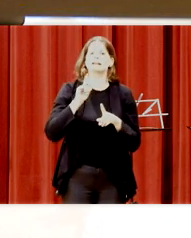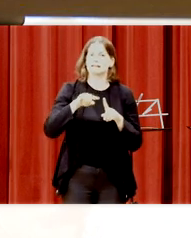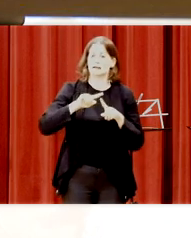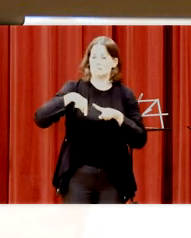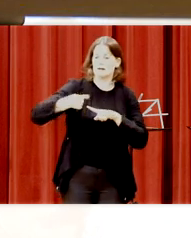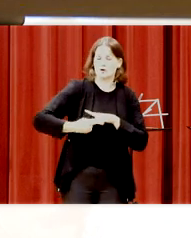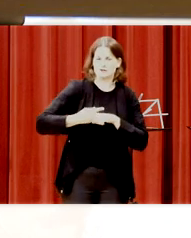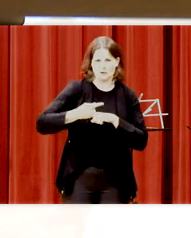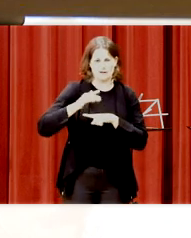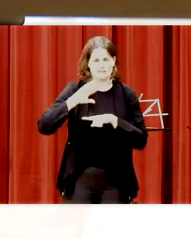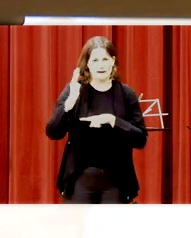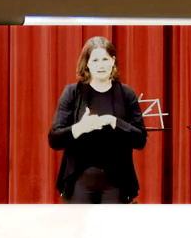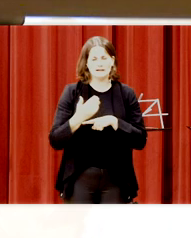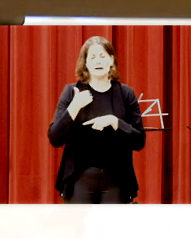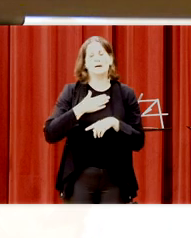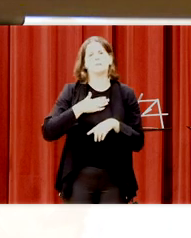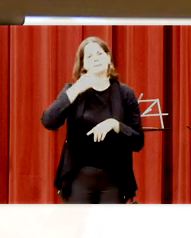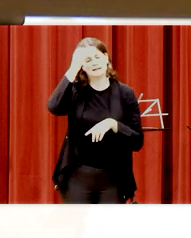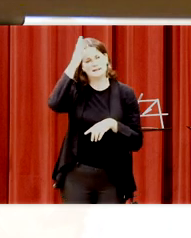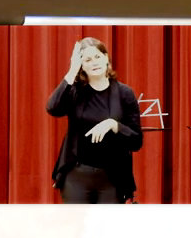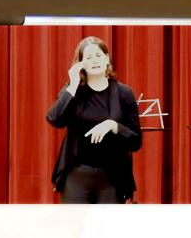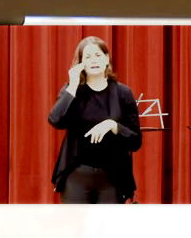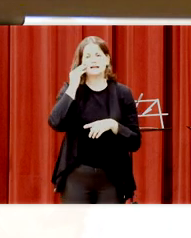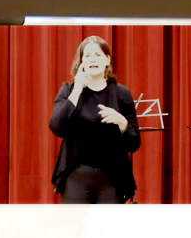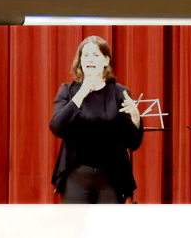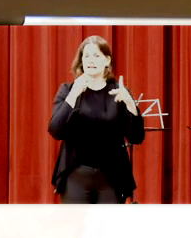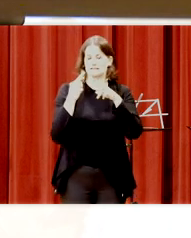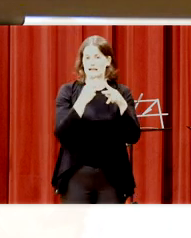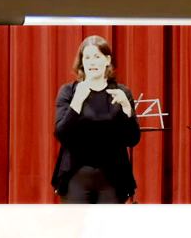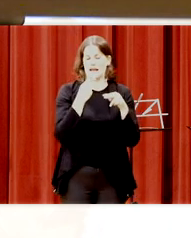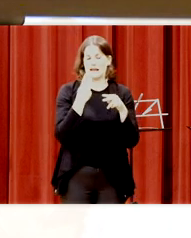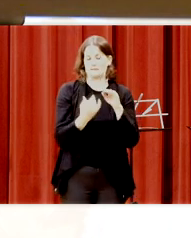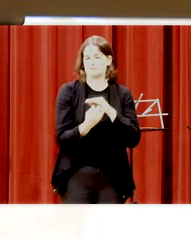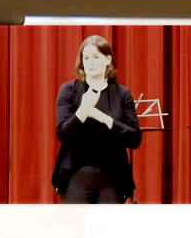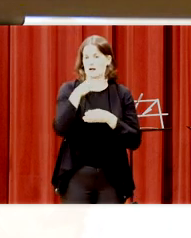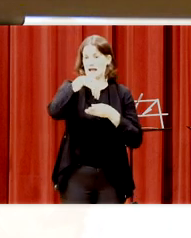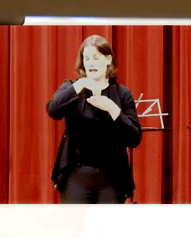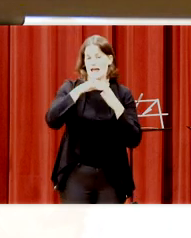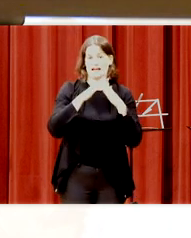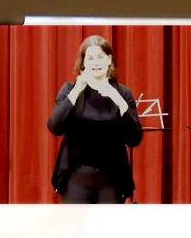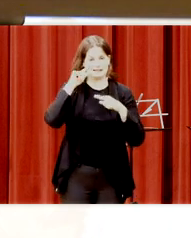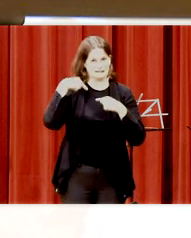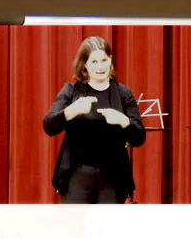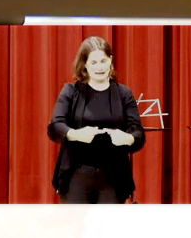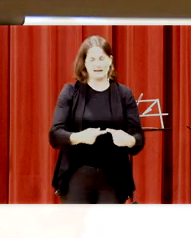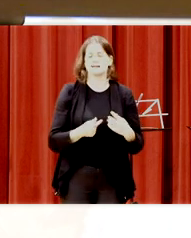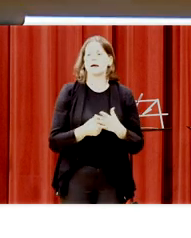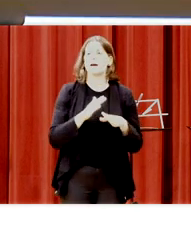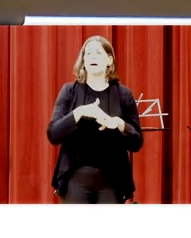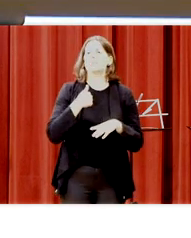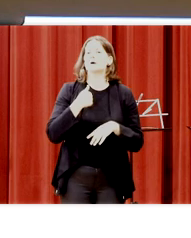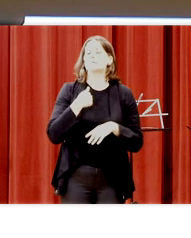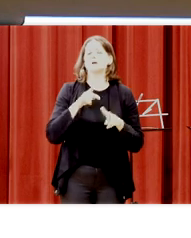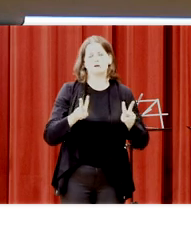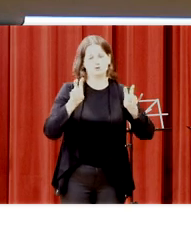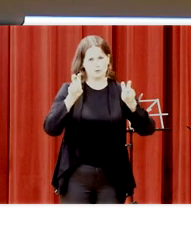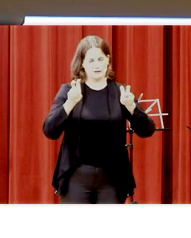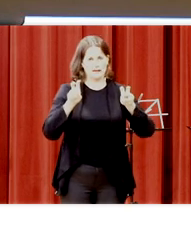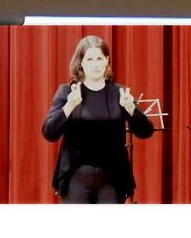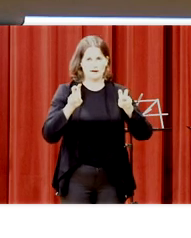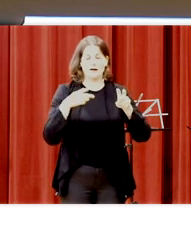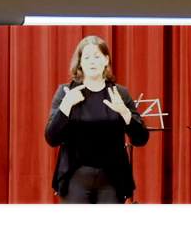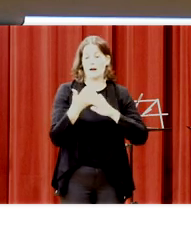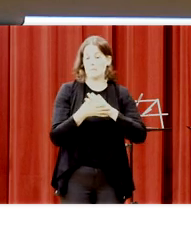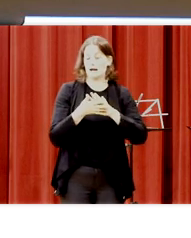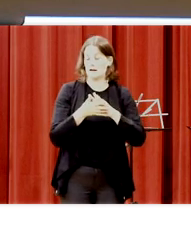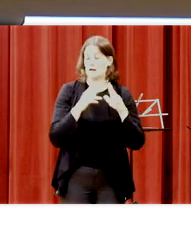és un tema que, bueno, i quan parlàvem d'aquestes converses, de què parlàvem? parlava de com la intel·ligència artificial, la